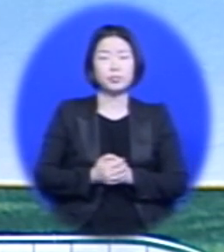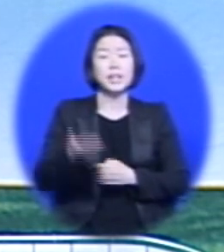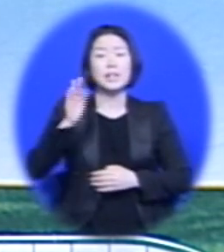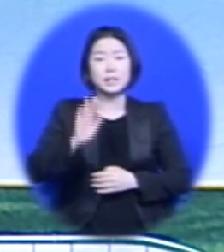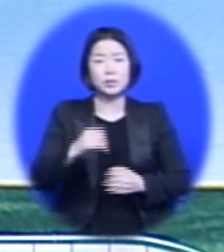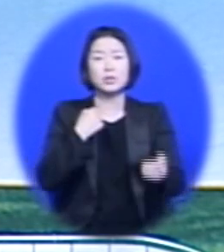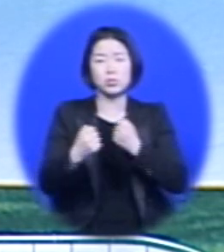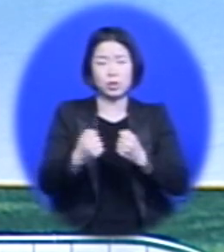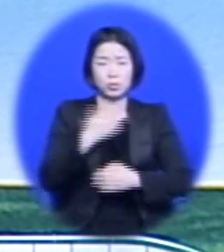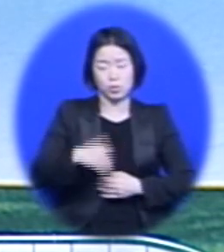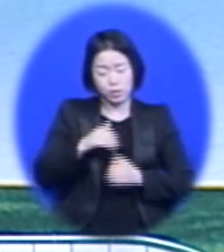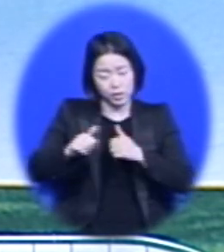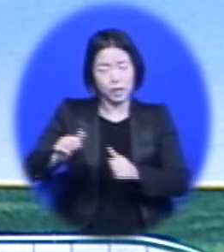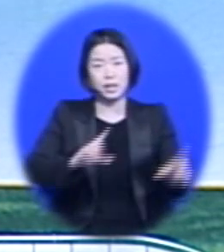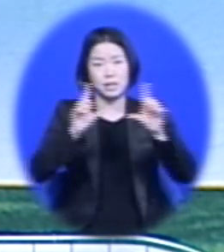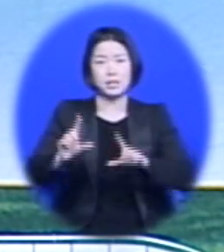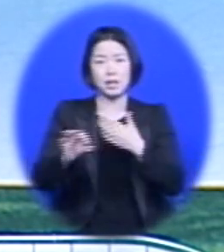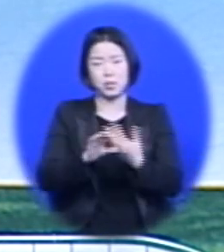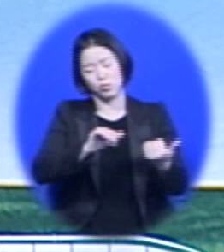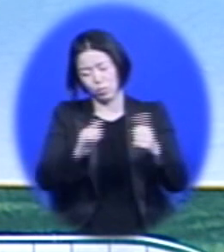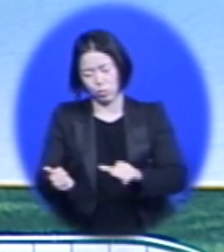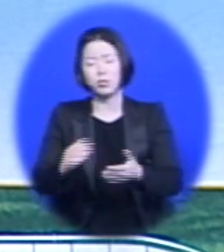그런데도 육신을 따라 살면 여러분 죽습니다.